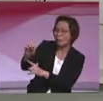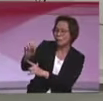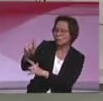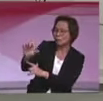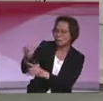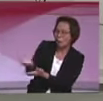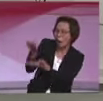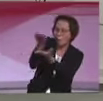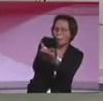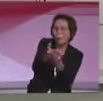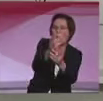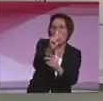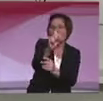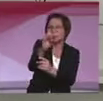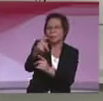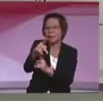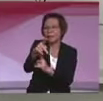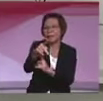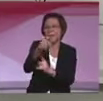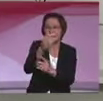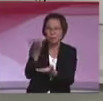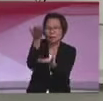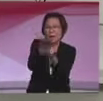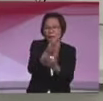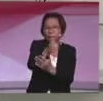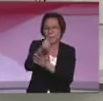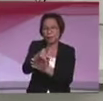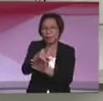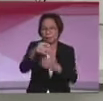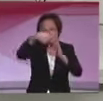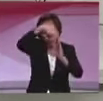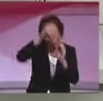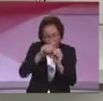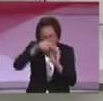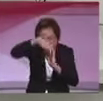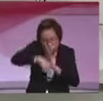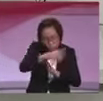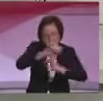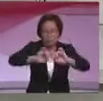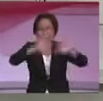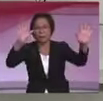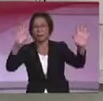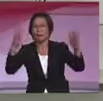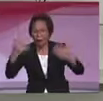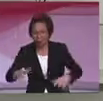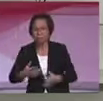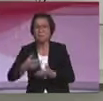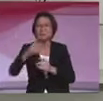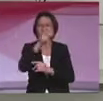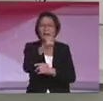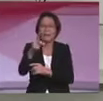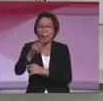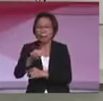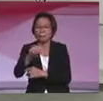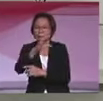membentangkan SOP yang lebih detail dan jelas setelah mengadakan perbincangan dengan KKM dan juga